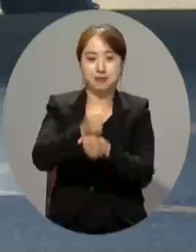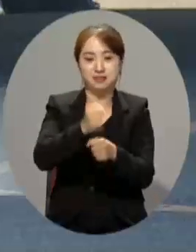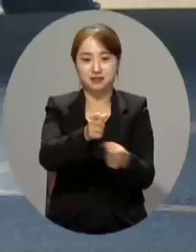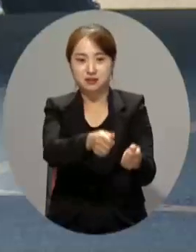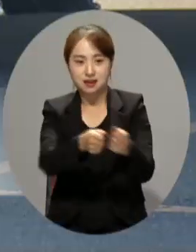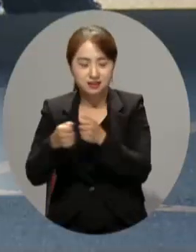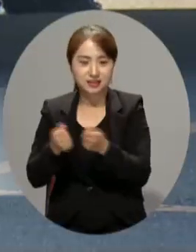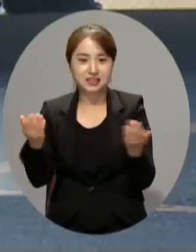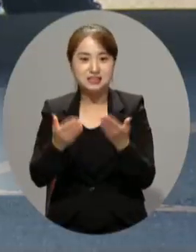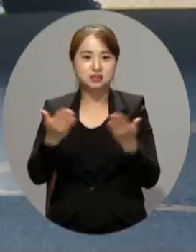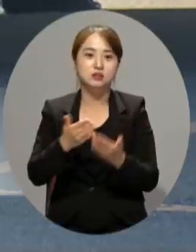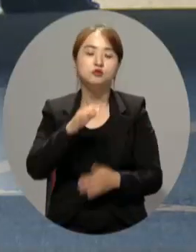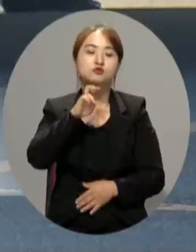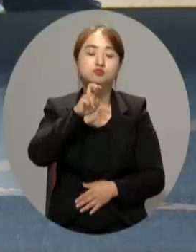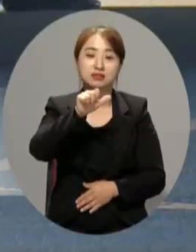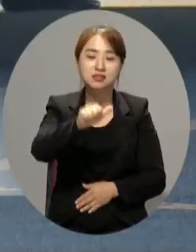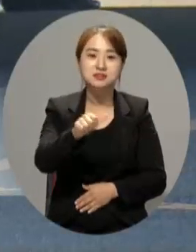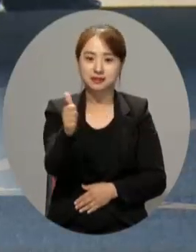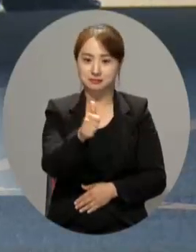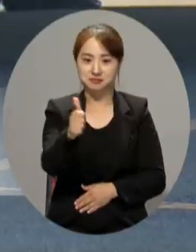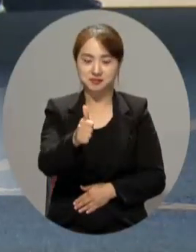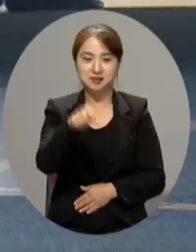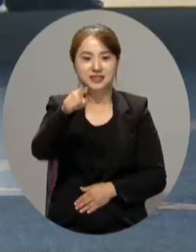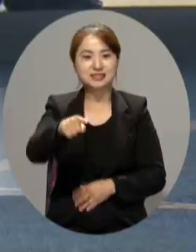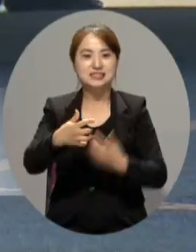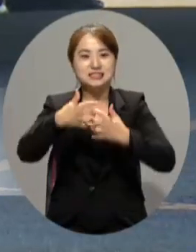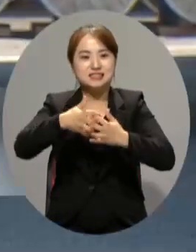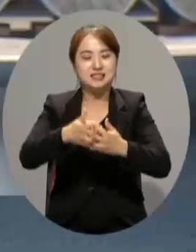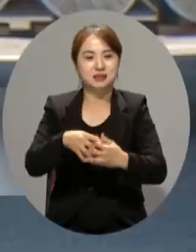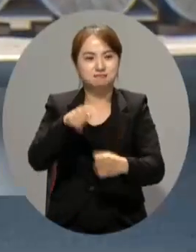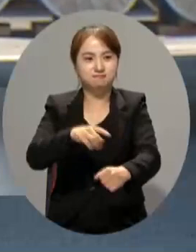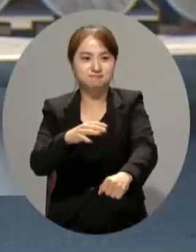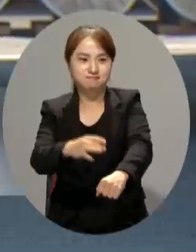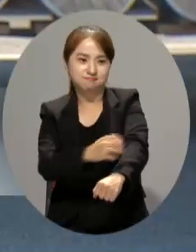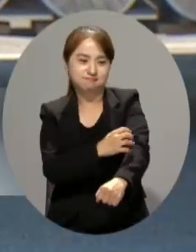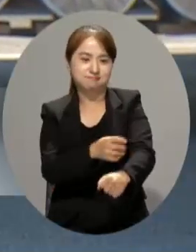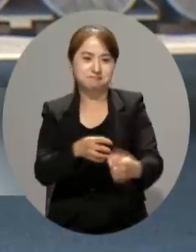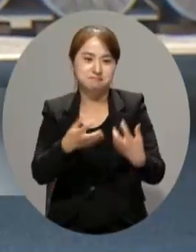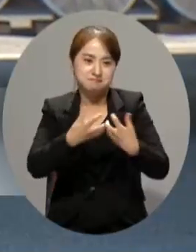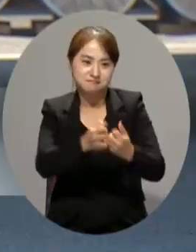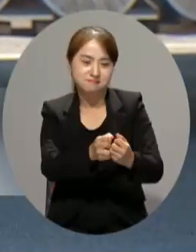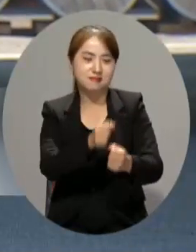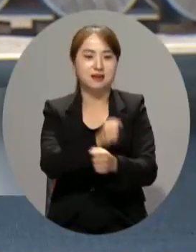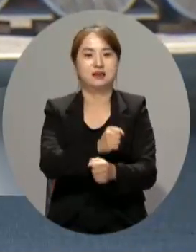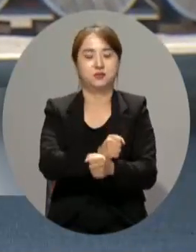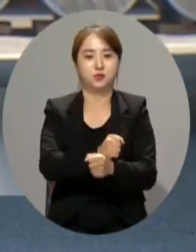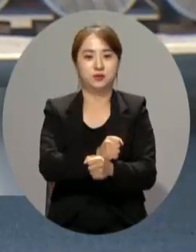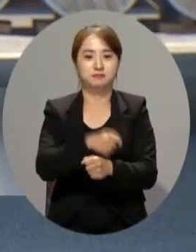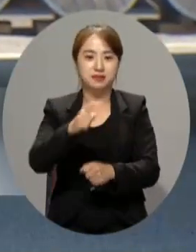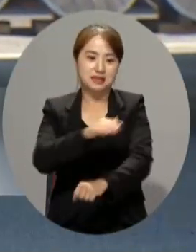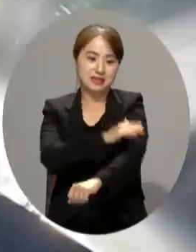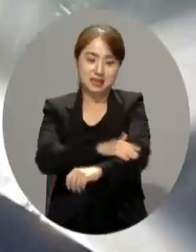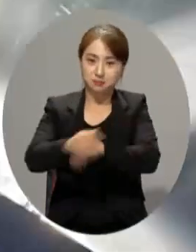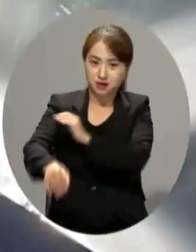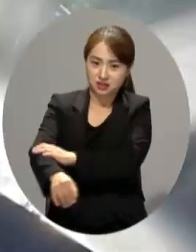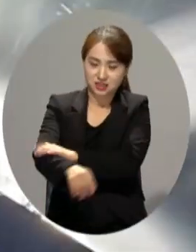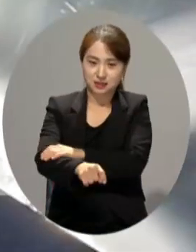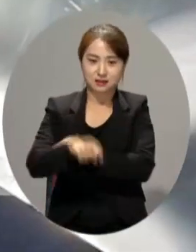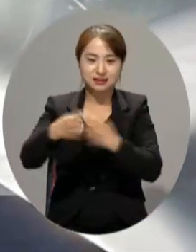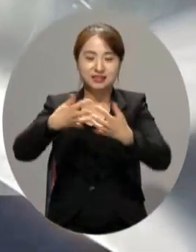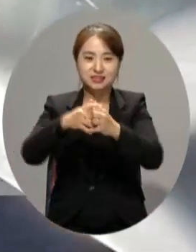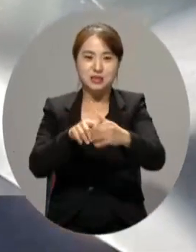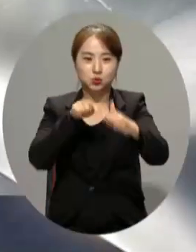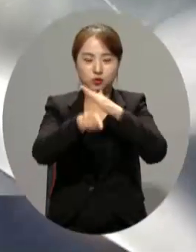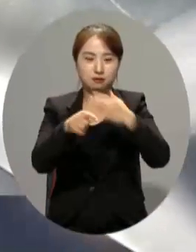하던 25살 노동자 김모 씨가 기계에 끼었다는 신고가 접수됐습니다. 양팔이 기계 사이에 말려들어가